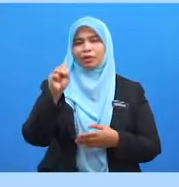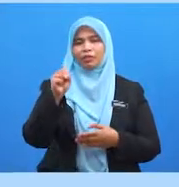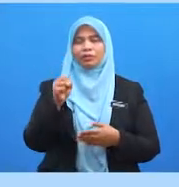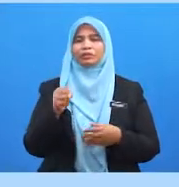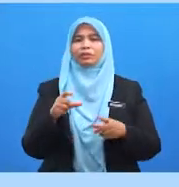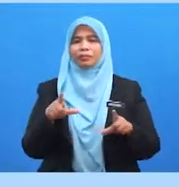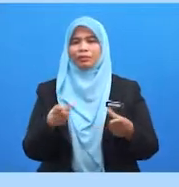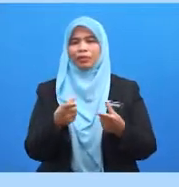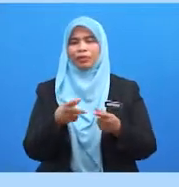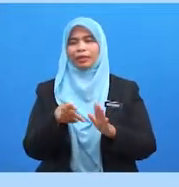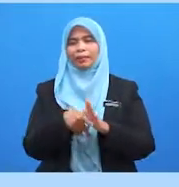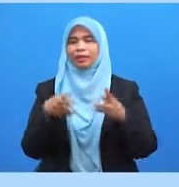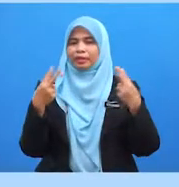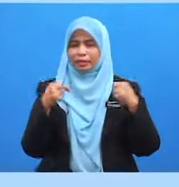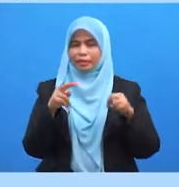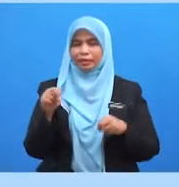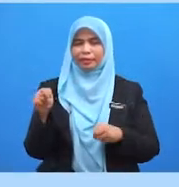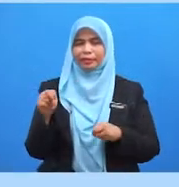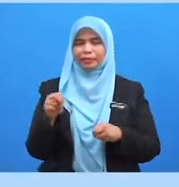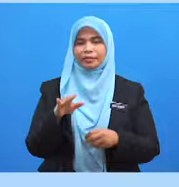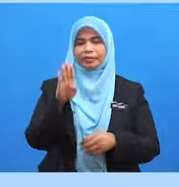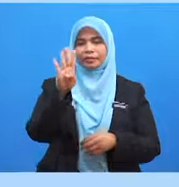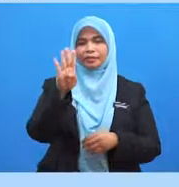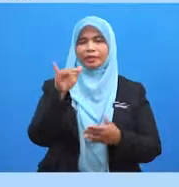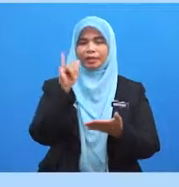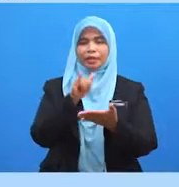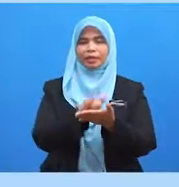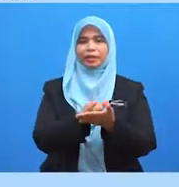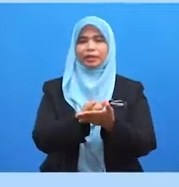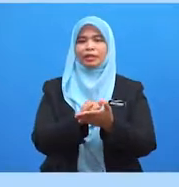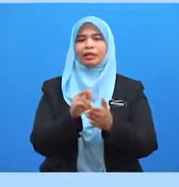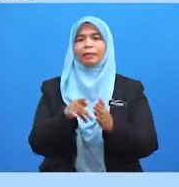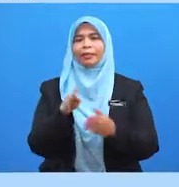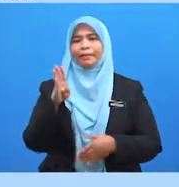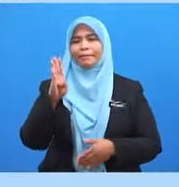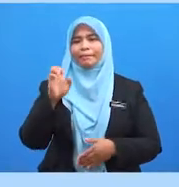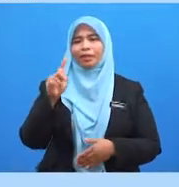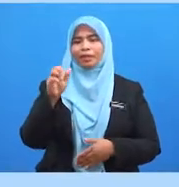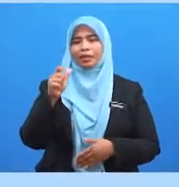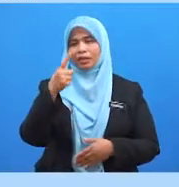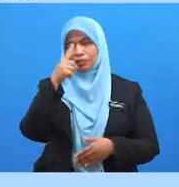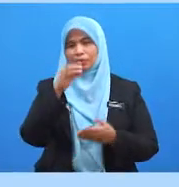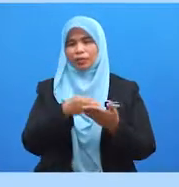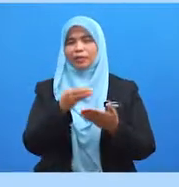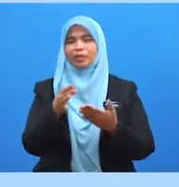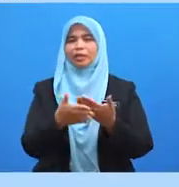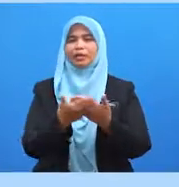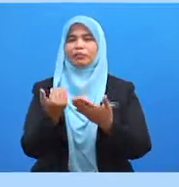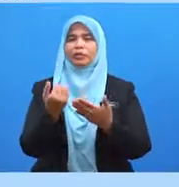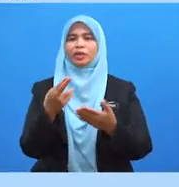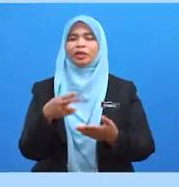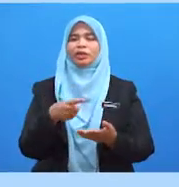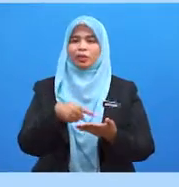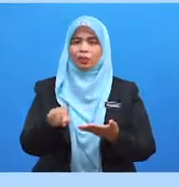pelaksanaan perniagaan. Keempat, meyakinkan pihak pembekal untuk memberi kemudahan kredit